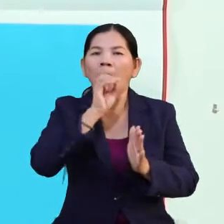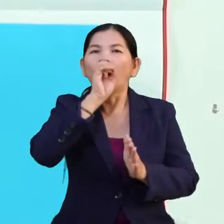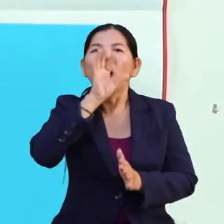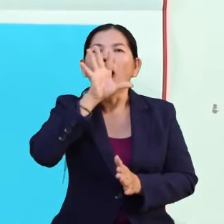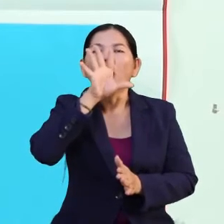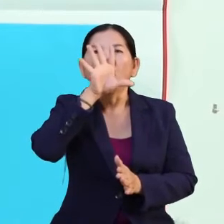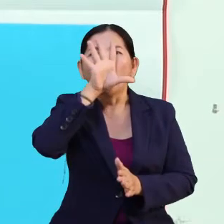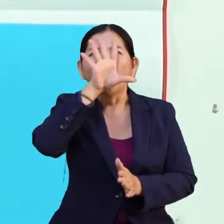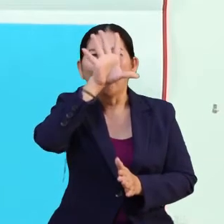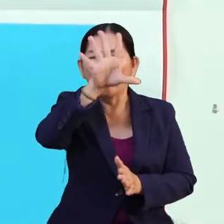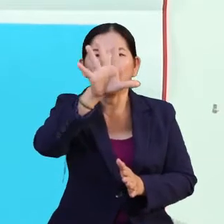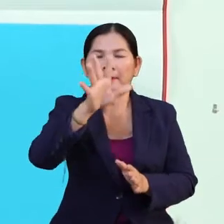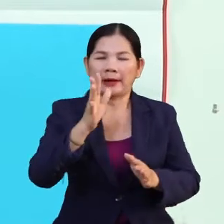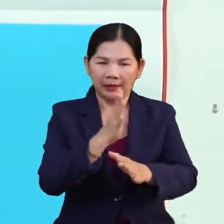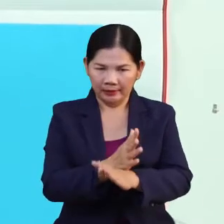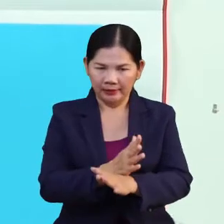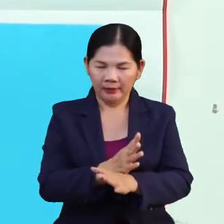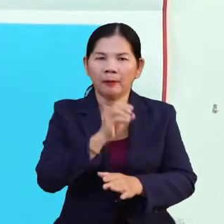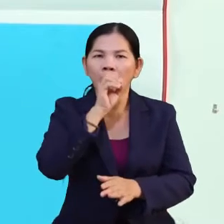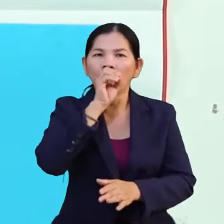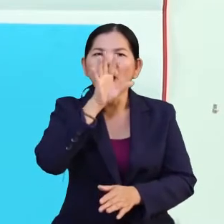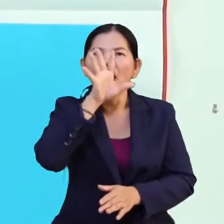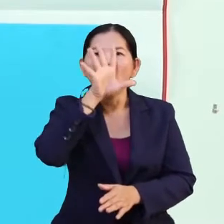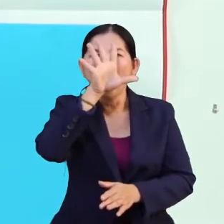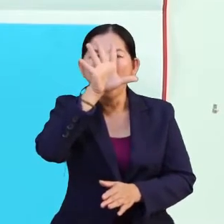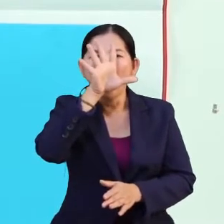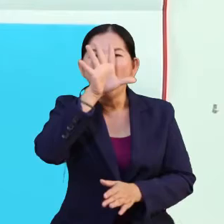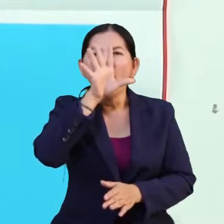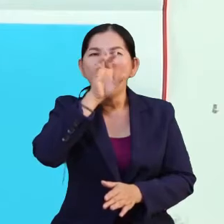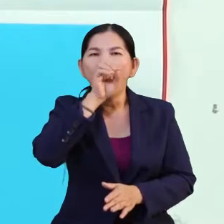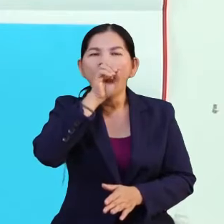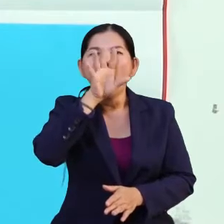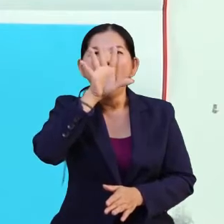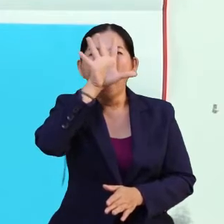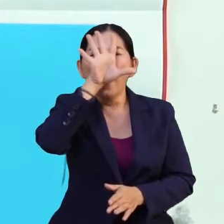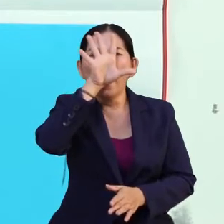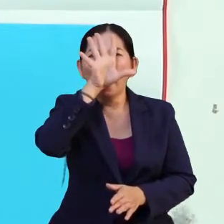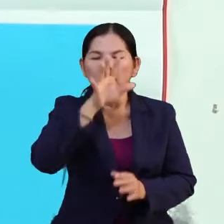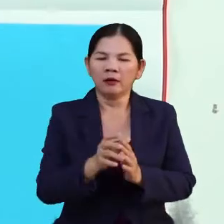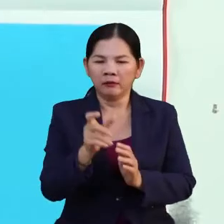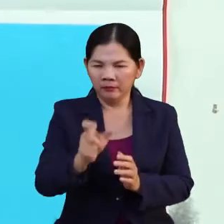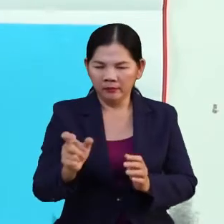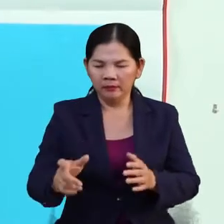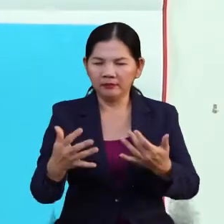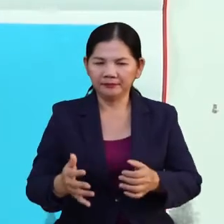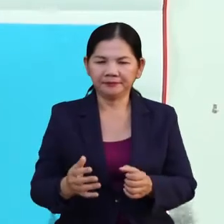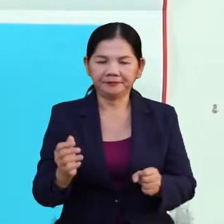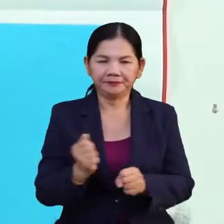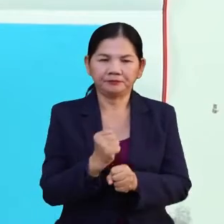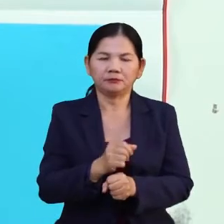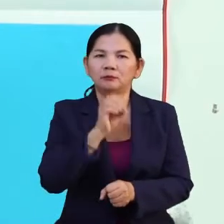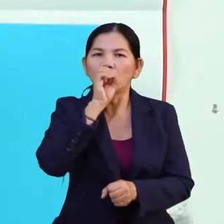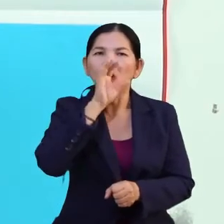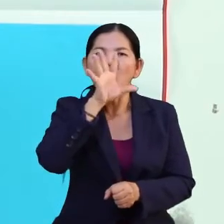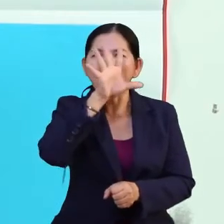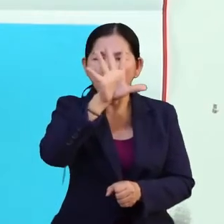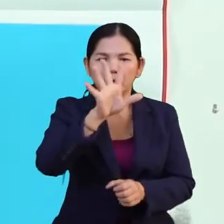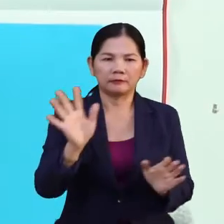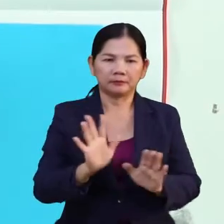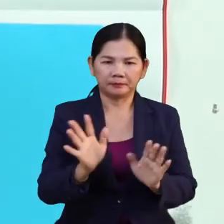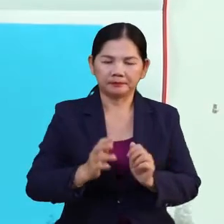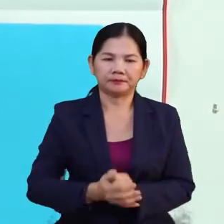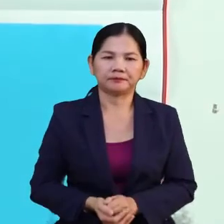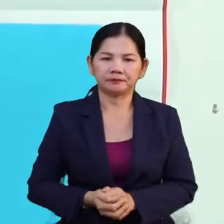មិនត្រូវទៅស្រែកលោឡារំខាននៅក្នុងនោះទេណាកូនណាចាអញ្ចឹងមនុស្សល្អគេធ្វើអញ្ចឹងណាកូនណាមិនស្រែកលោឡាមួយទៀ